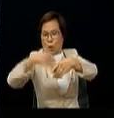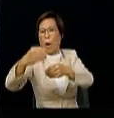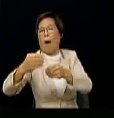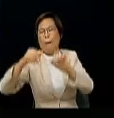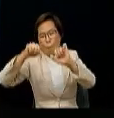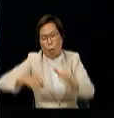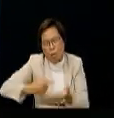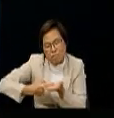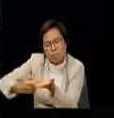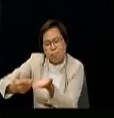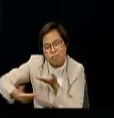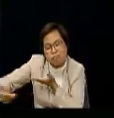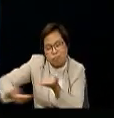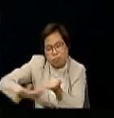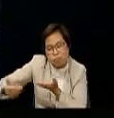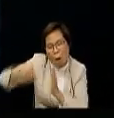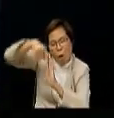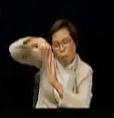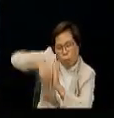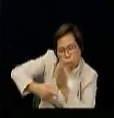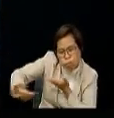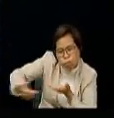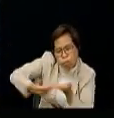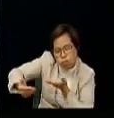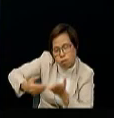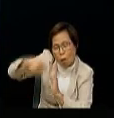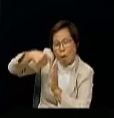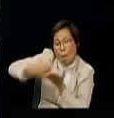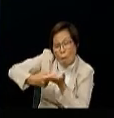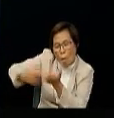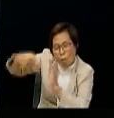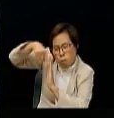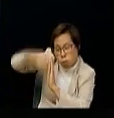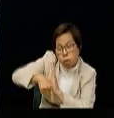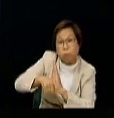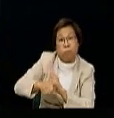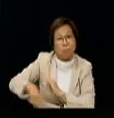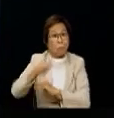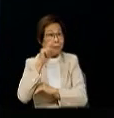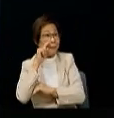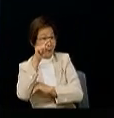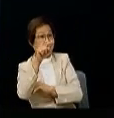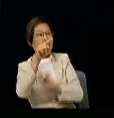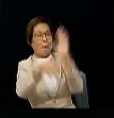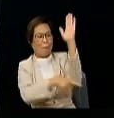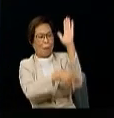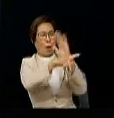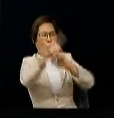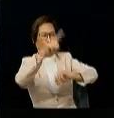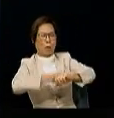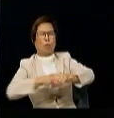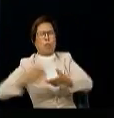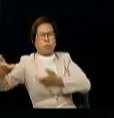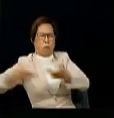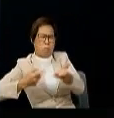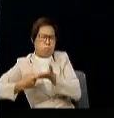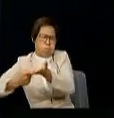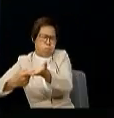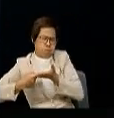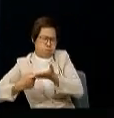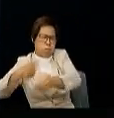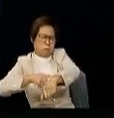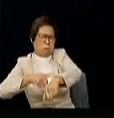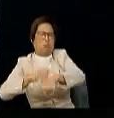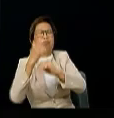dibahas kan dengan cara lebih terperinci ya macam tentu you lihat di Palimanan waktu pembahasan itu Agak